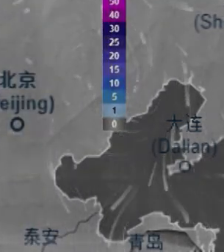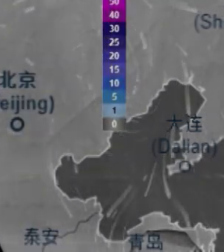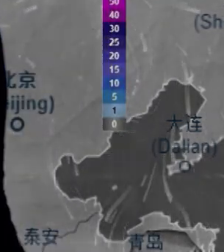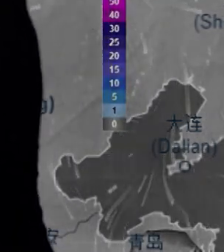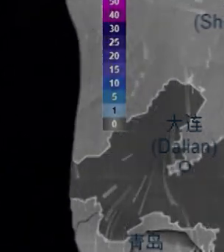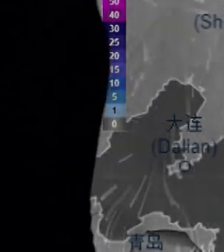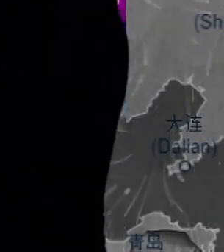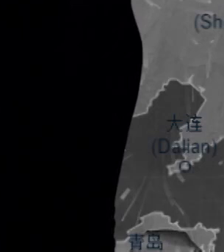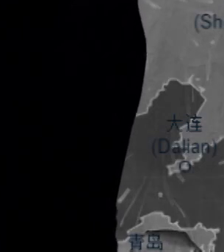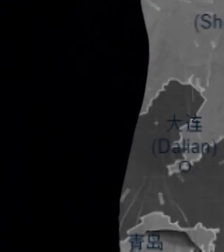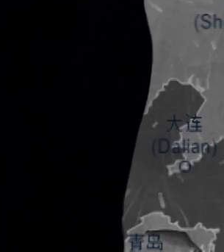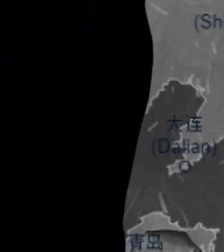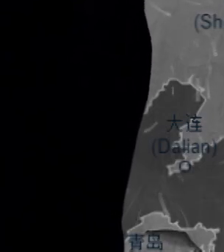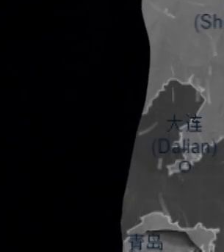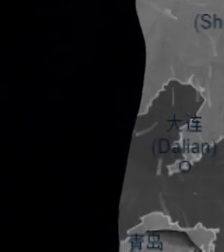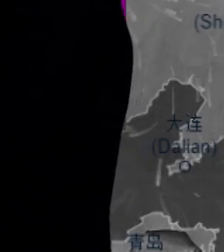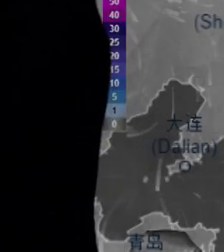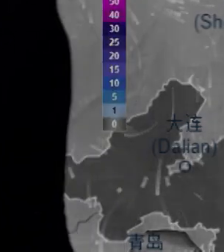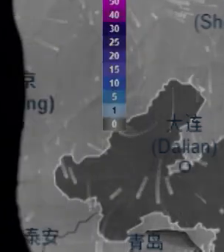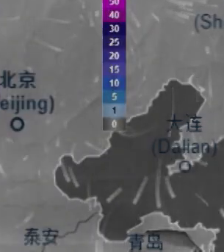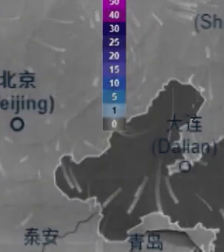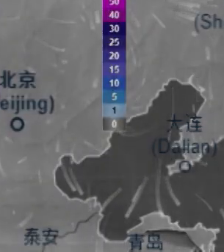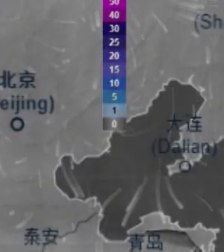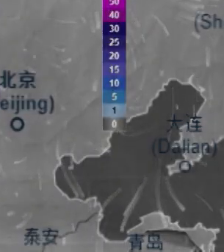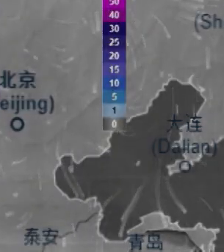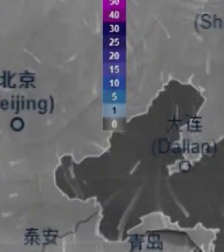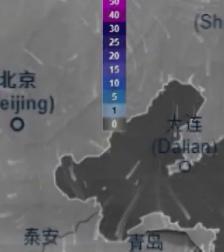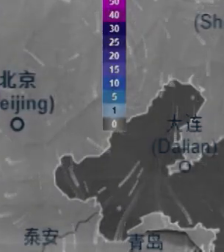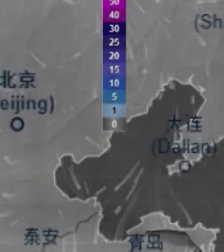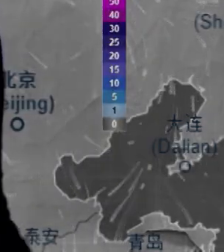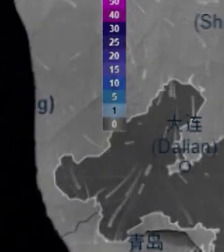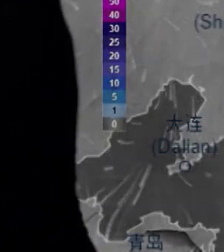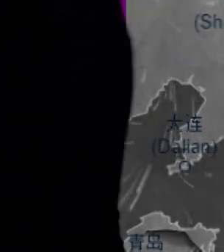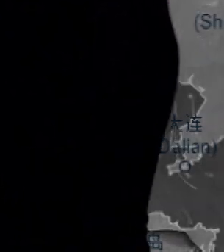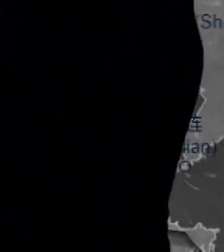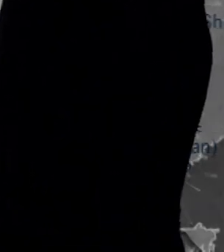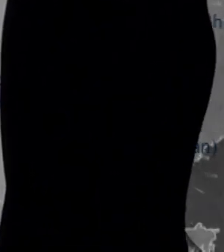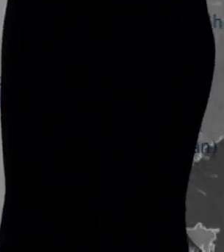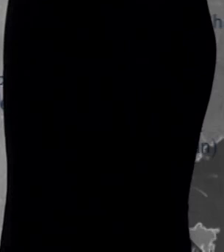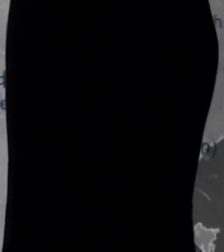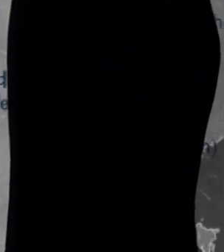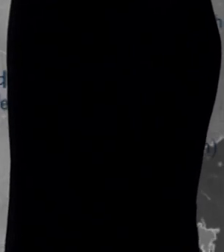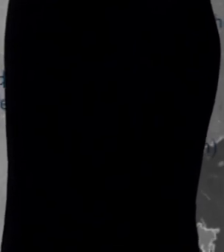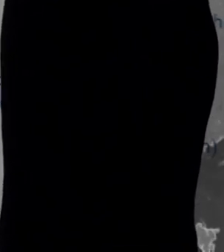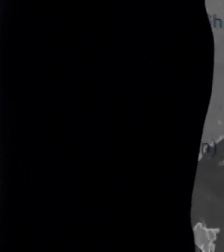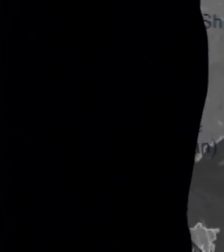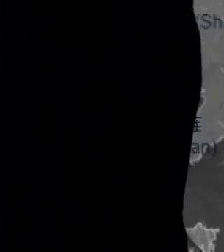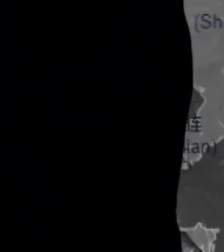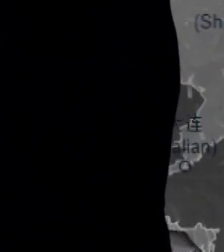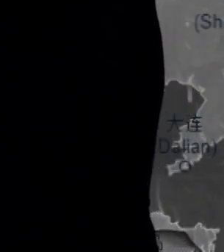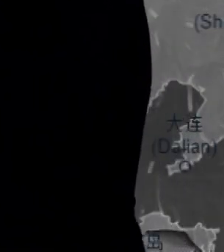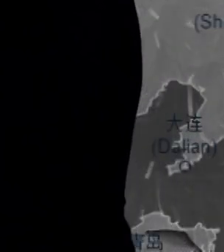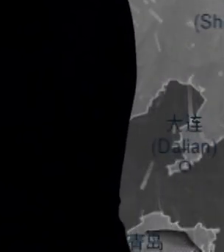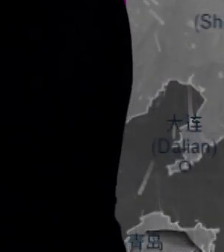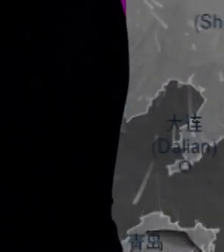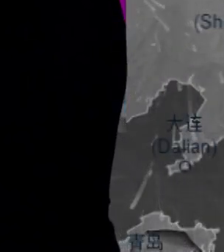Төвийн аймагуд нутгийн зарим газар орчмор. За маргааш өдрийн хувьд бол баруун болон төвийн аймагуд нутгийн зарим газар, зүүн аймагуд нутгийн хойд хэсэг орчмор бороо болон